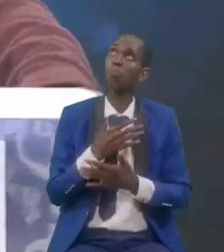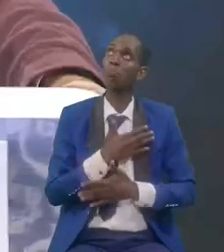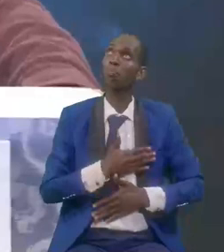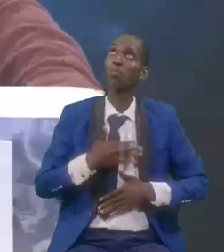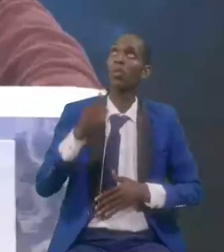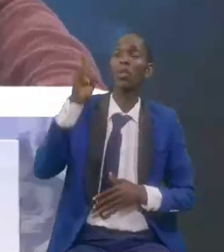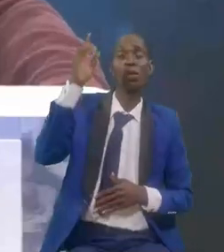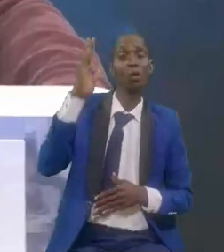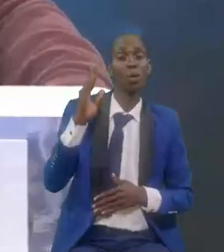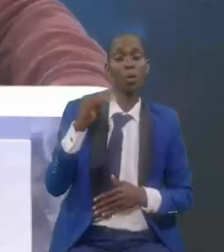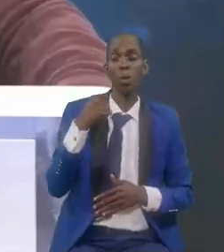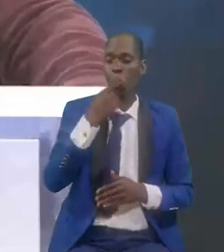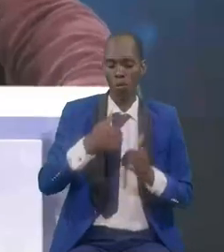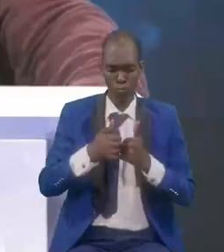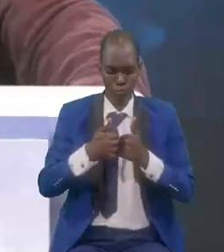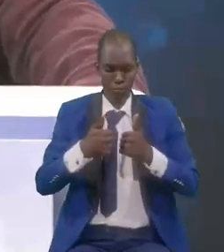Galates 1,